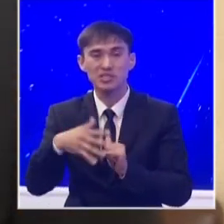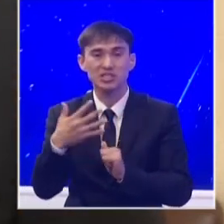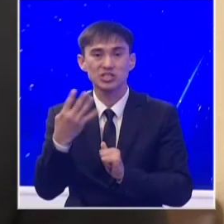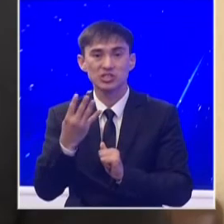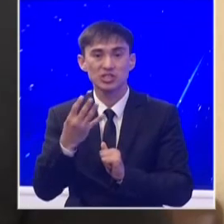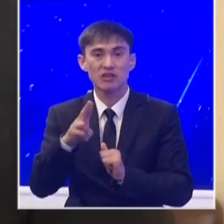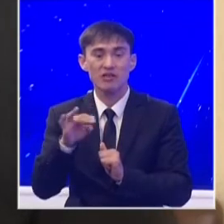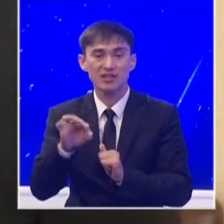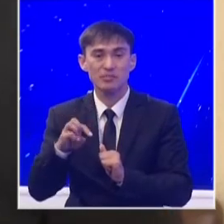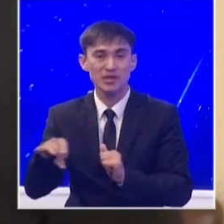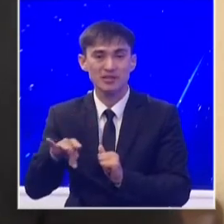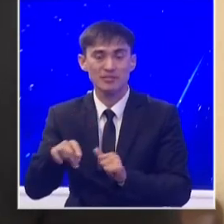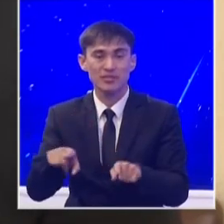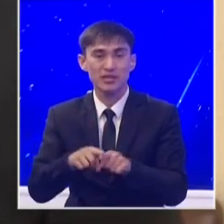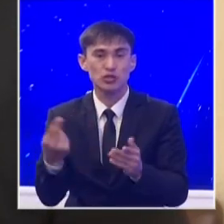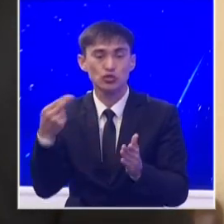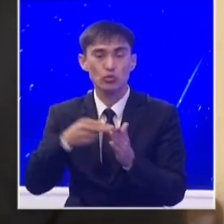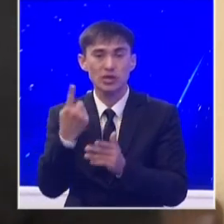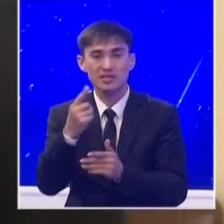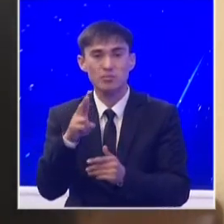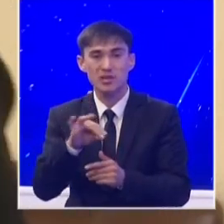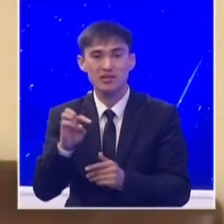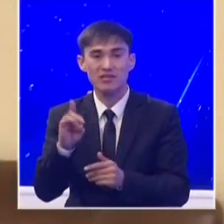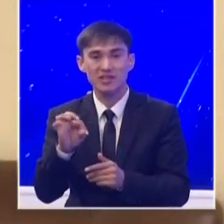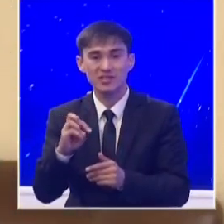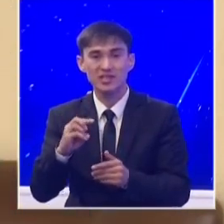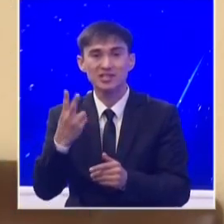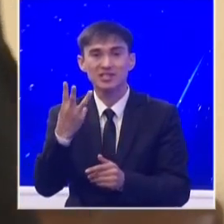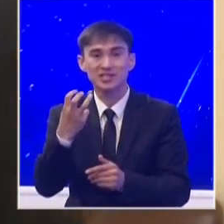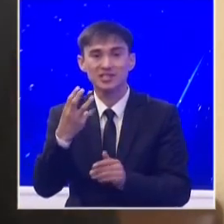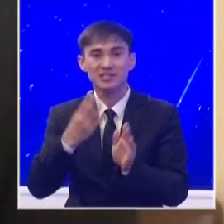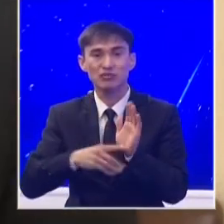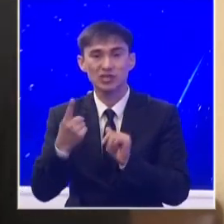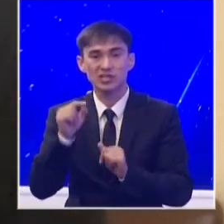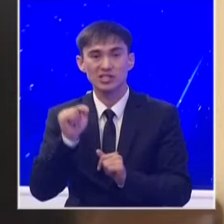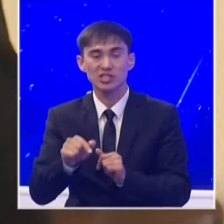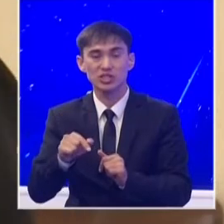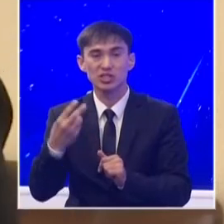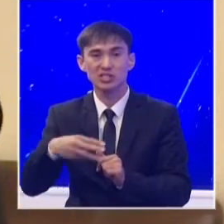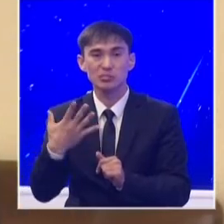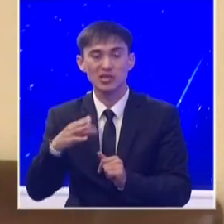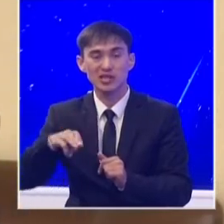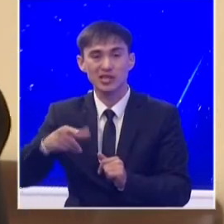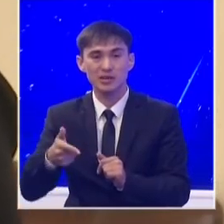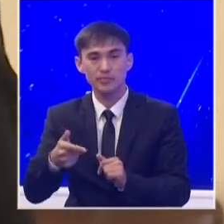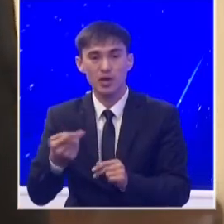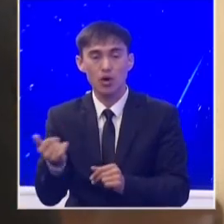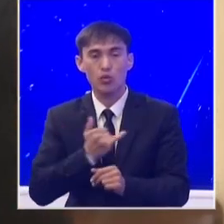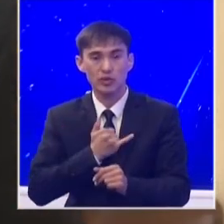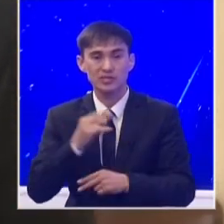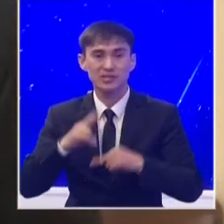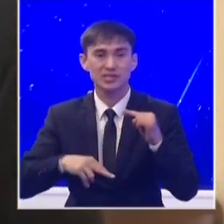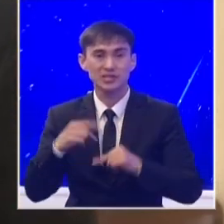квадратных метра также стоимость одного метра квадратного составляет 391 1035 тенге а у нас на